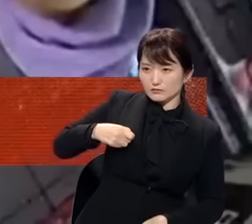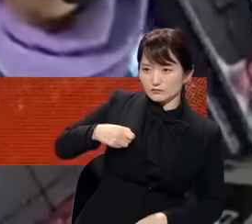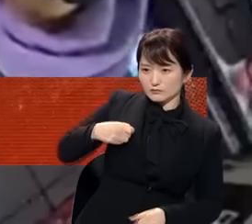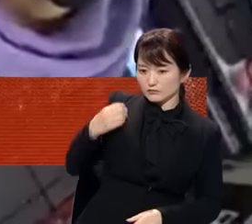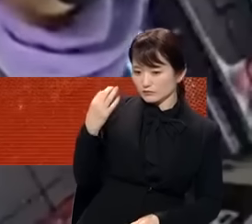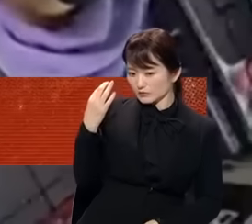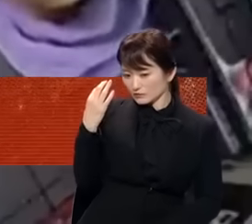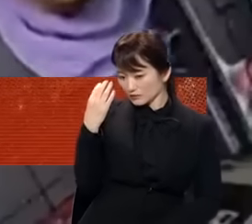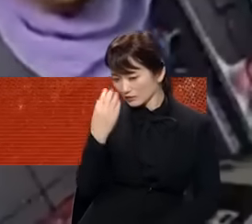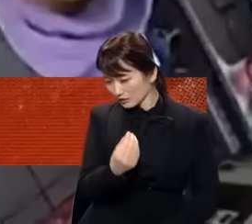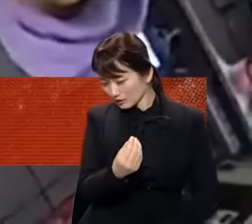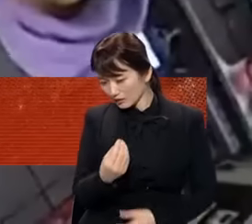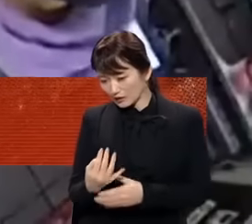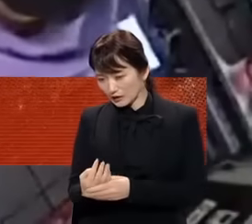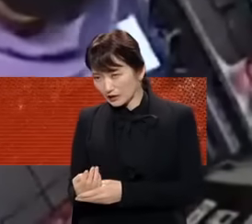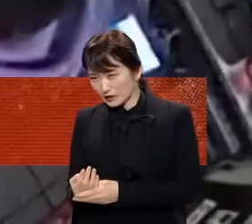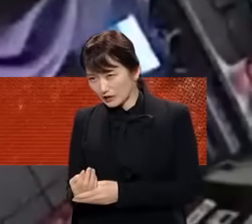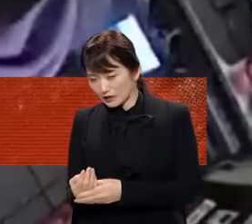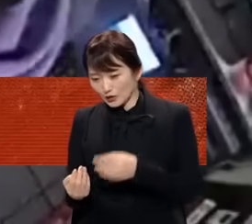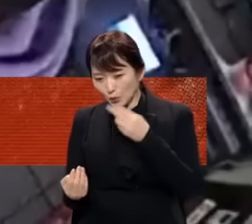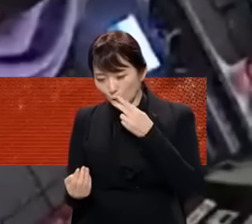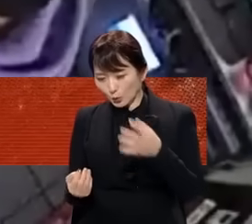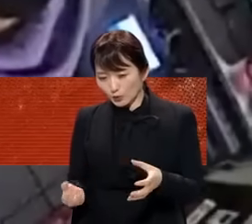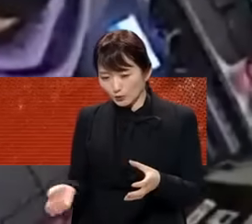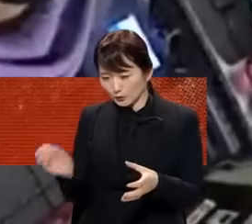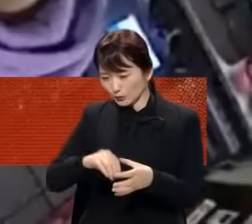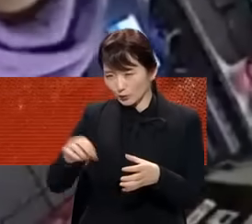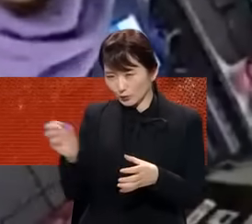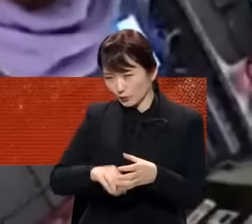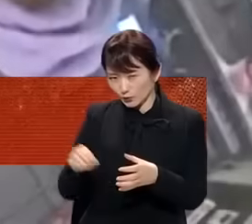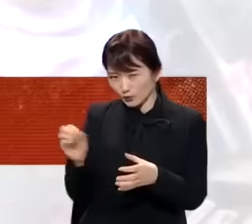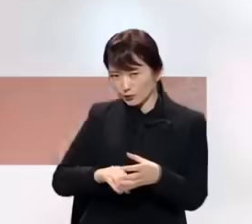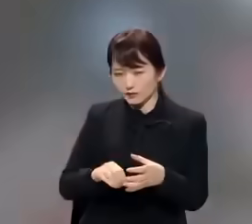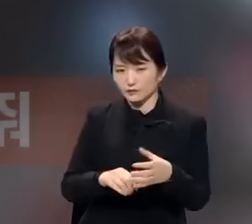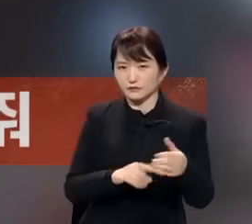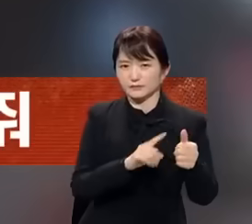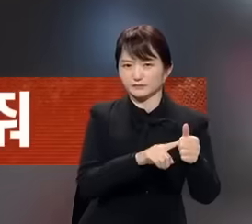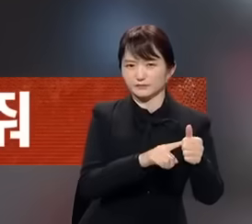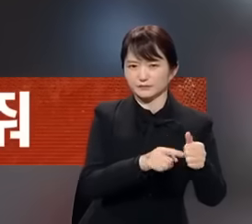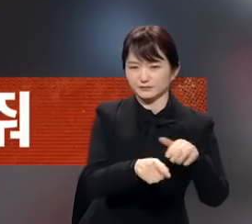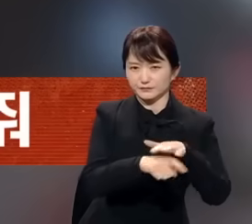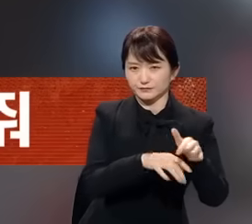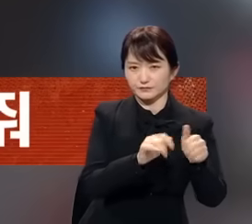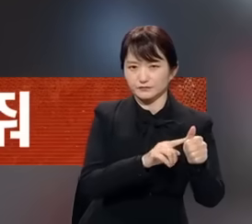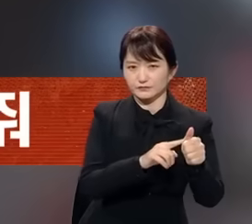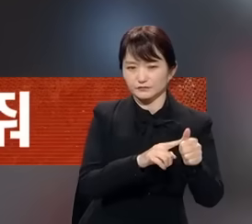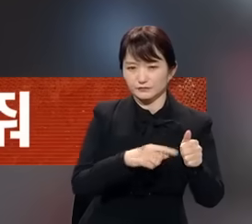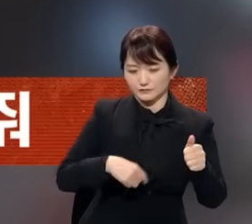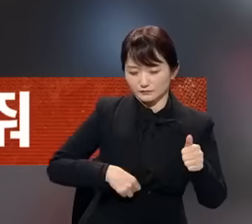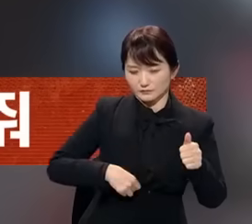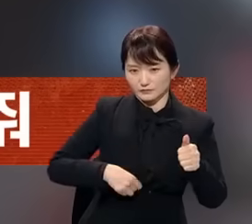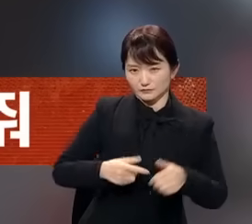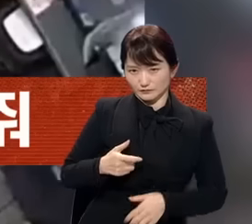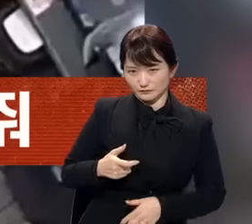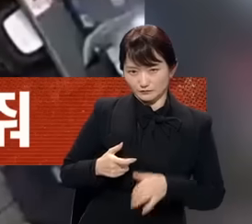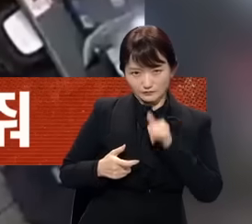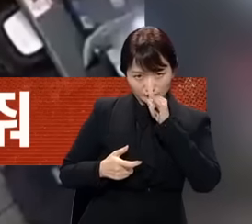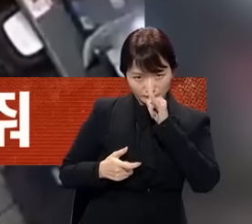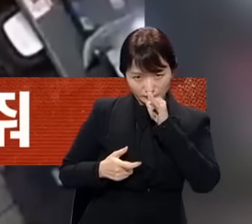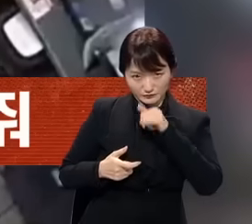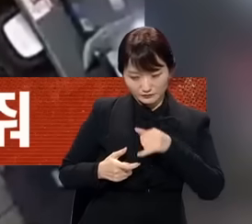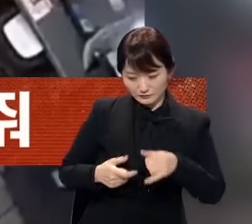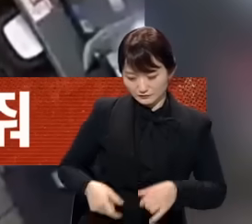보고 직원 현금을 꺼내서 봉지에 담기 시작합니다. 강도네요. 맞습니다. 강도였습니다. 옷 안에는 총 한 자루가 있었고요. 그